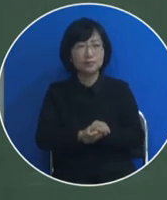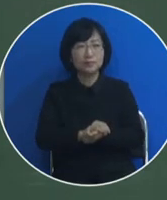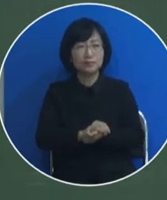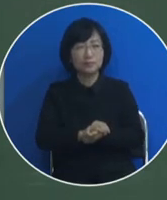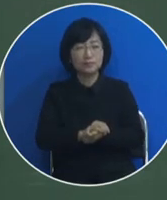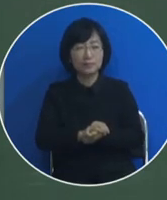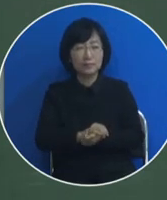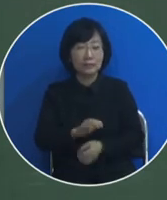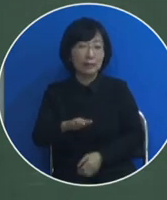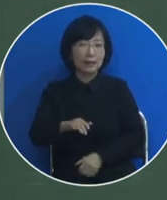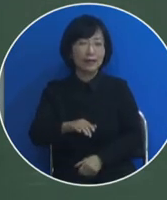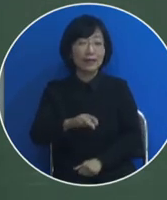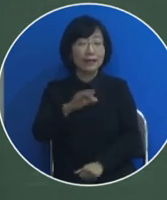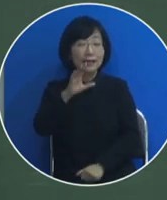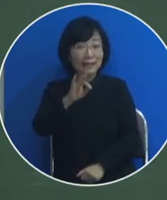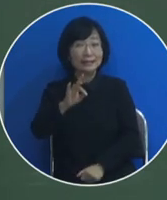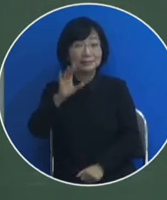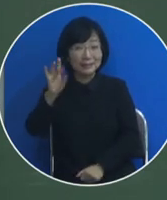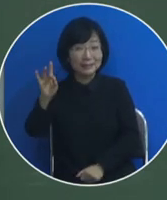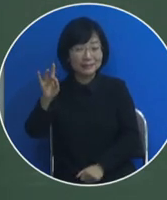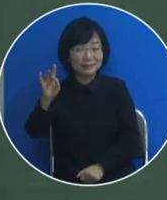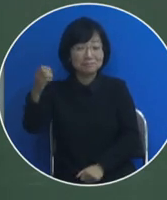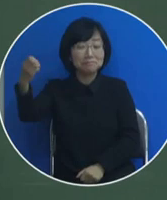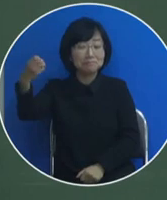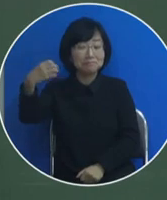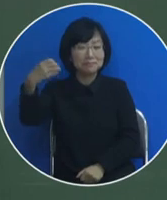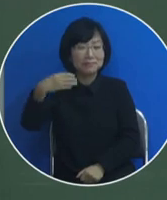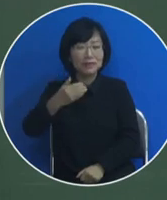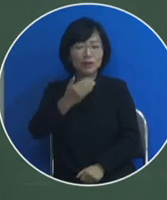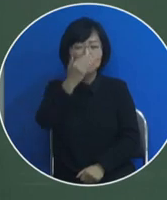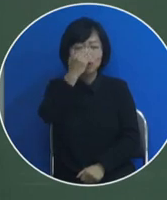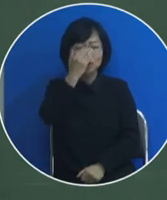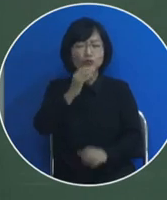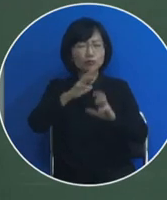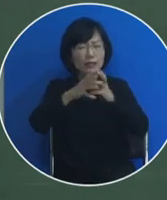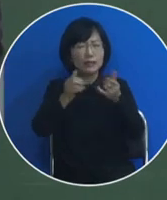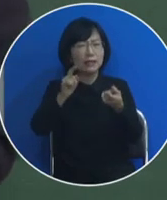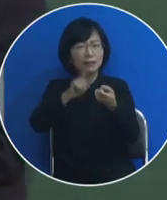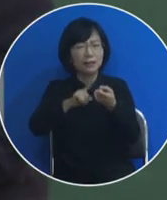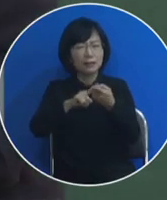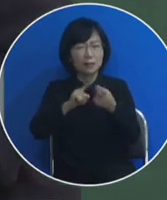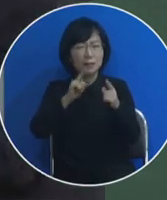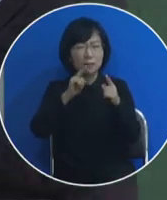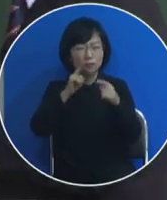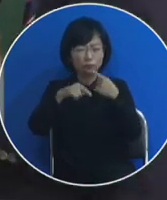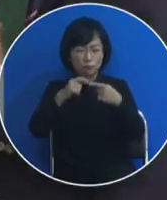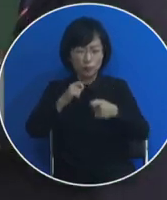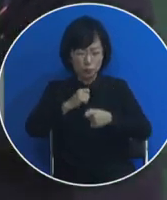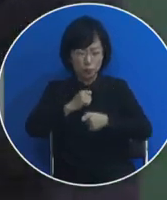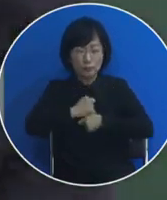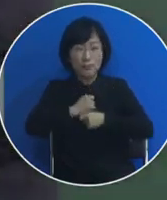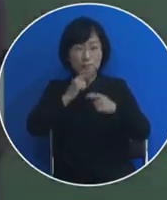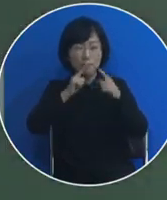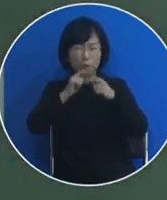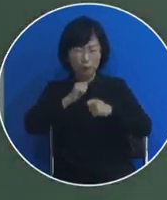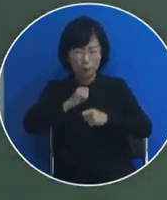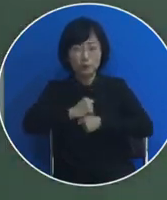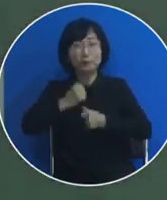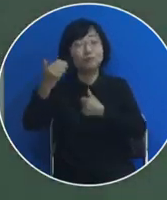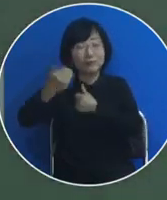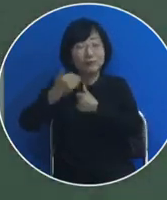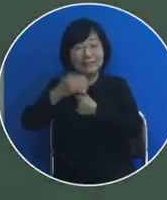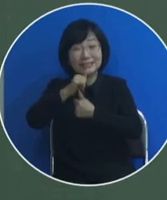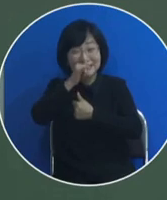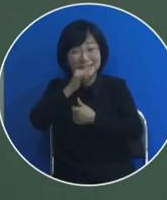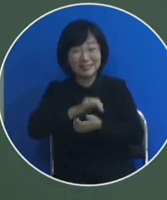좀 조심하셔야 될 거라고 하는데 알려주는 거지. That is why we had to proclaim the gospel to Jewish people. Some people say that, oh, the Jewish people are watching us. You have to be very careful what you